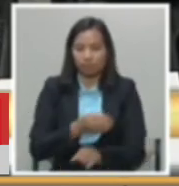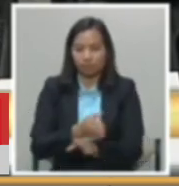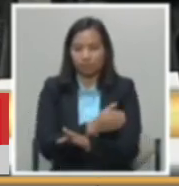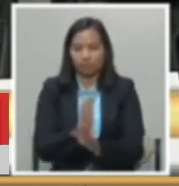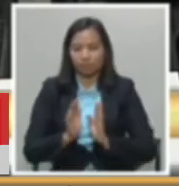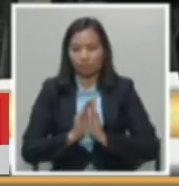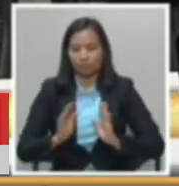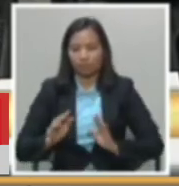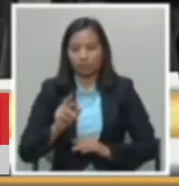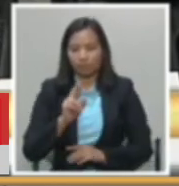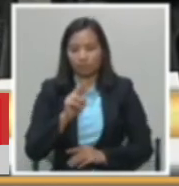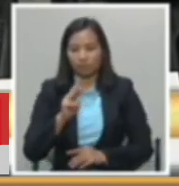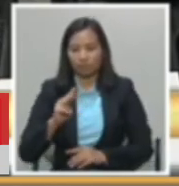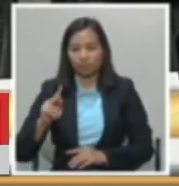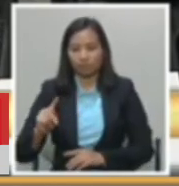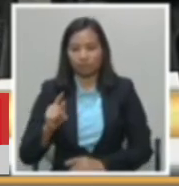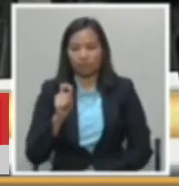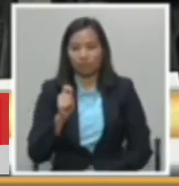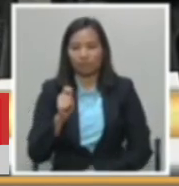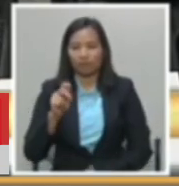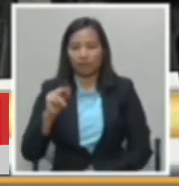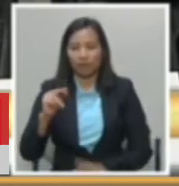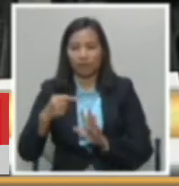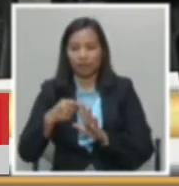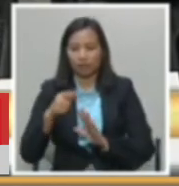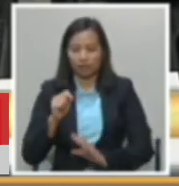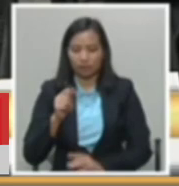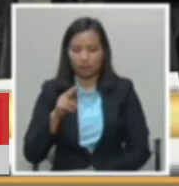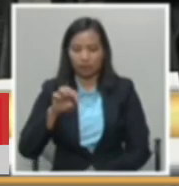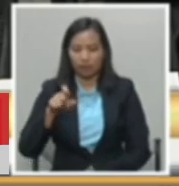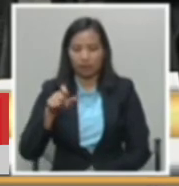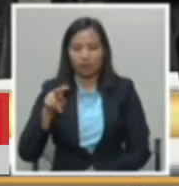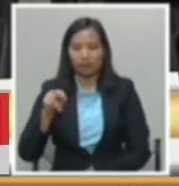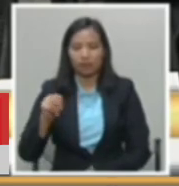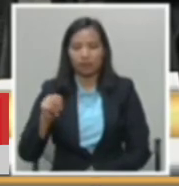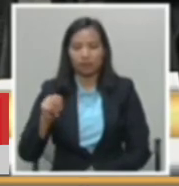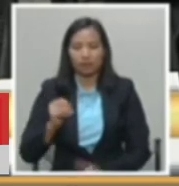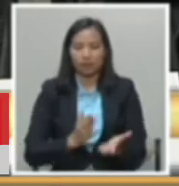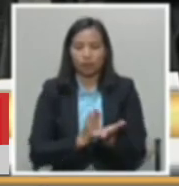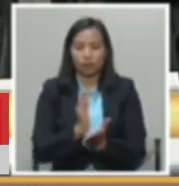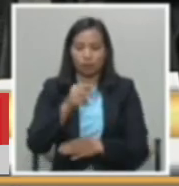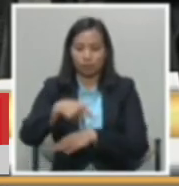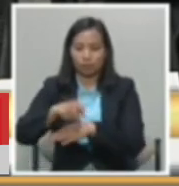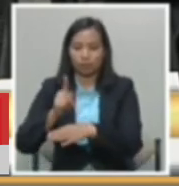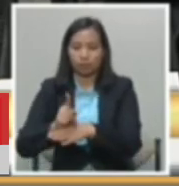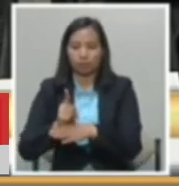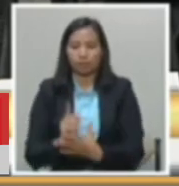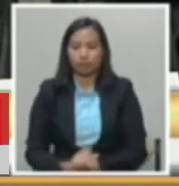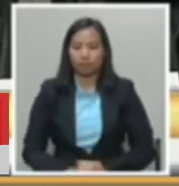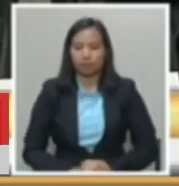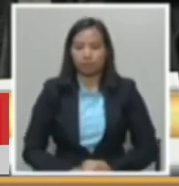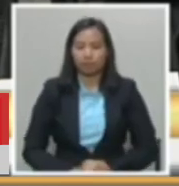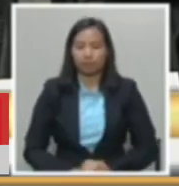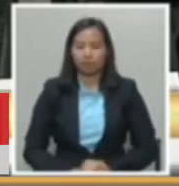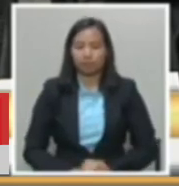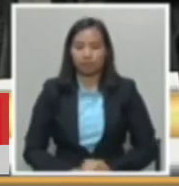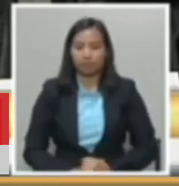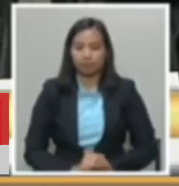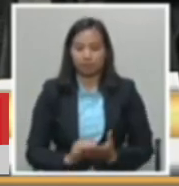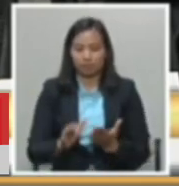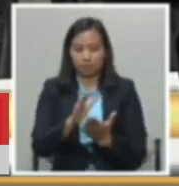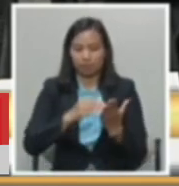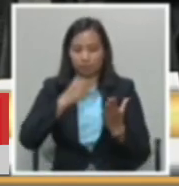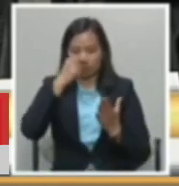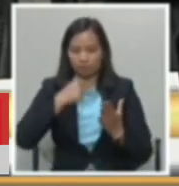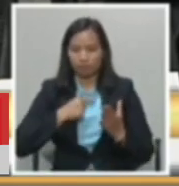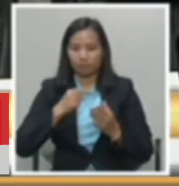ณท่านรัฐมนตรีท่านอนุทินท่านรองนายกชาญวีรกุลผ่านไปยังท่านประธานนะครับประเทศไทยขณะนี้ประช